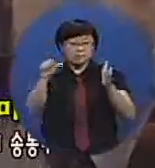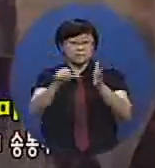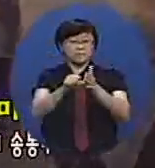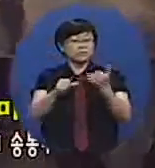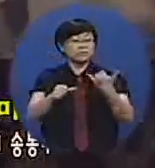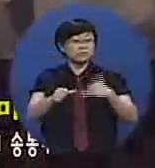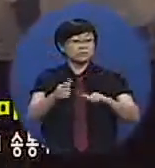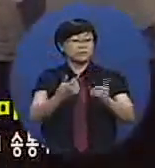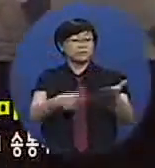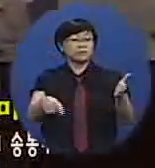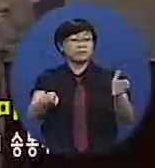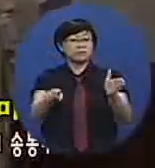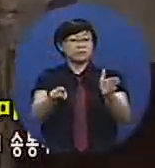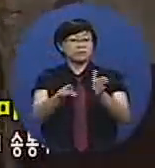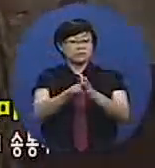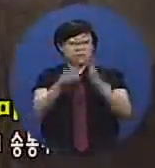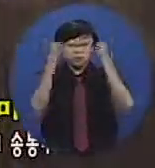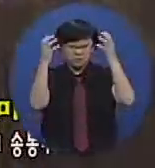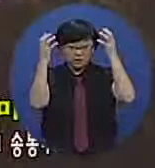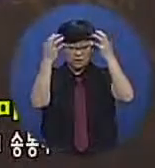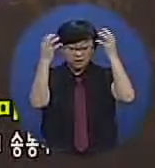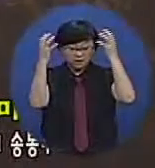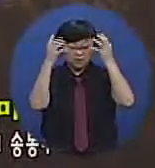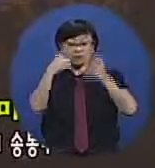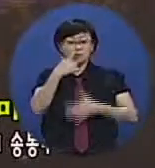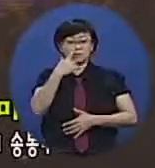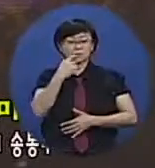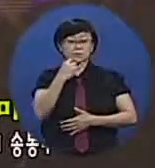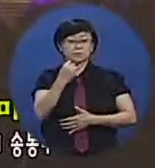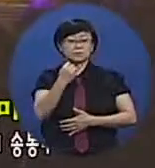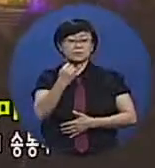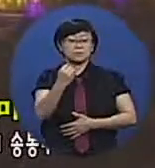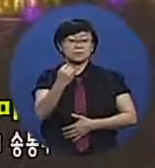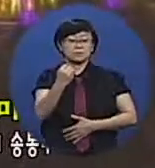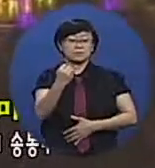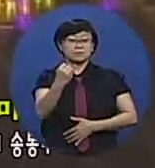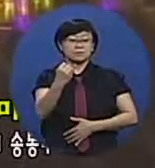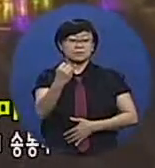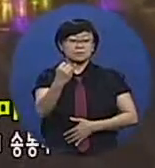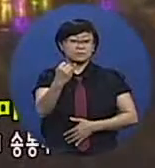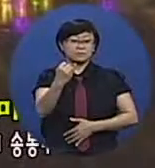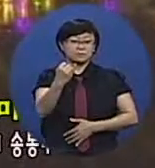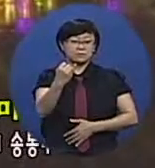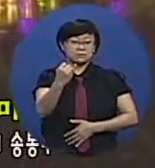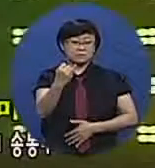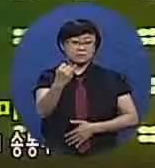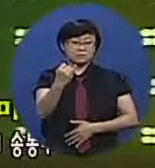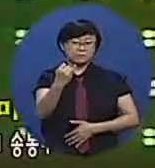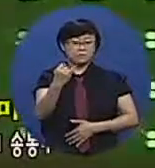한평생을 자식이 고생하신 어머니